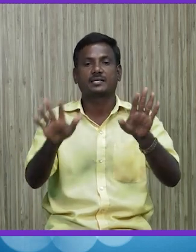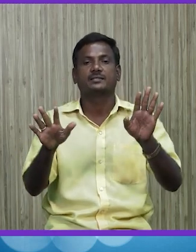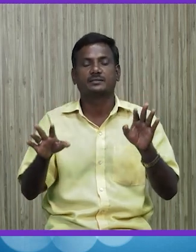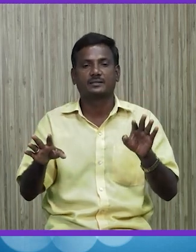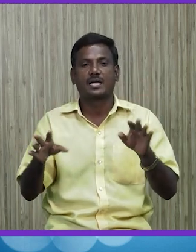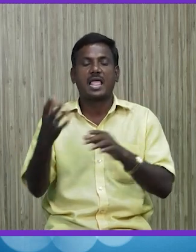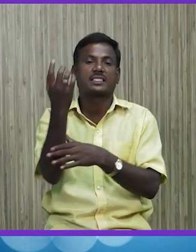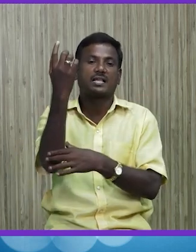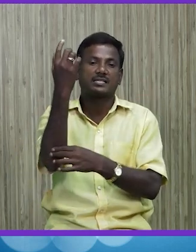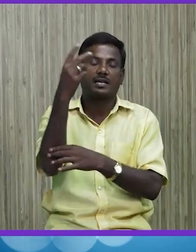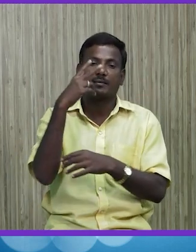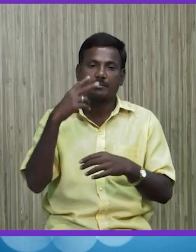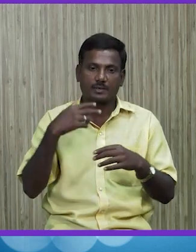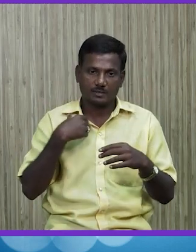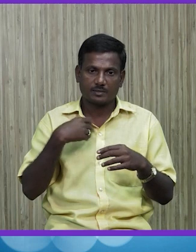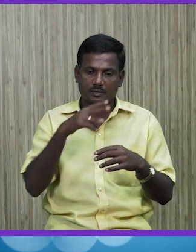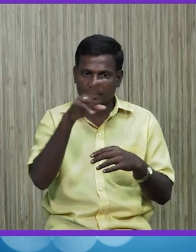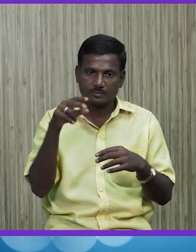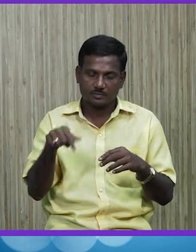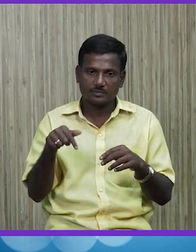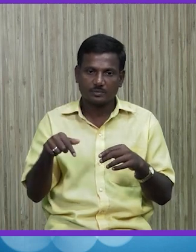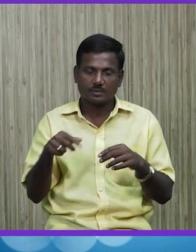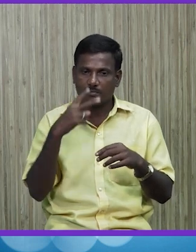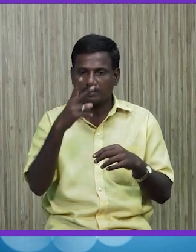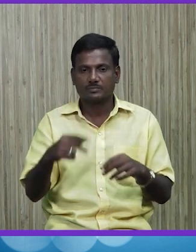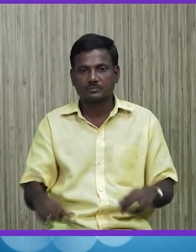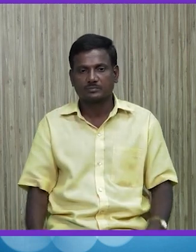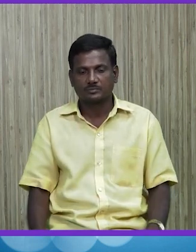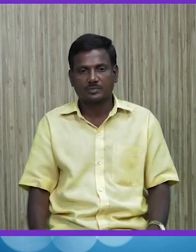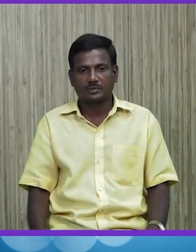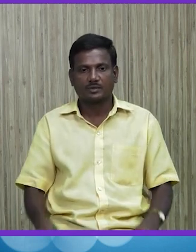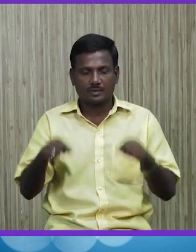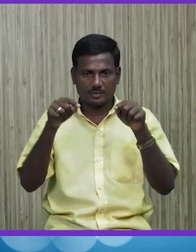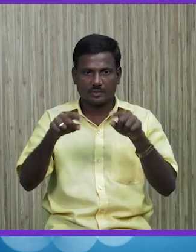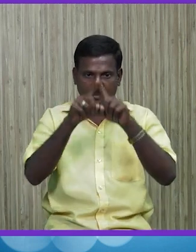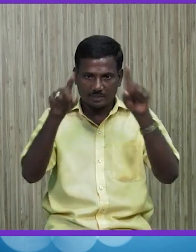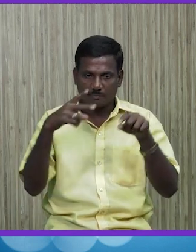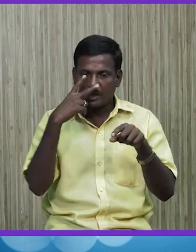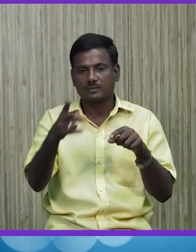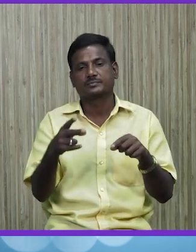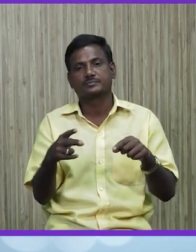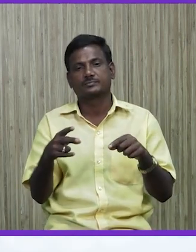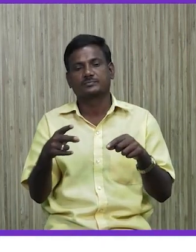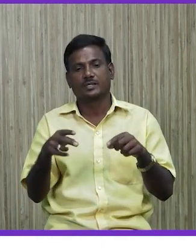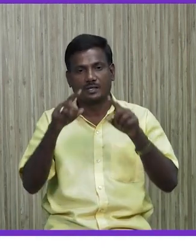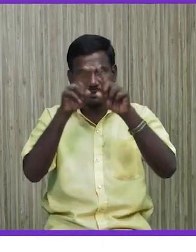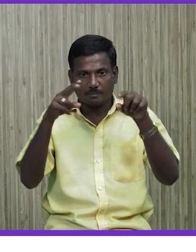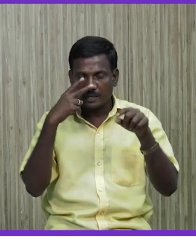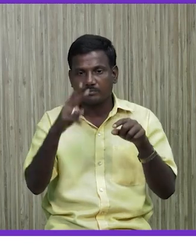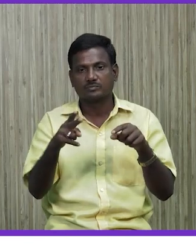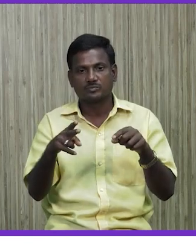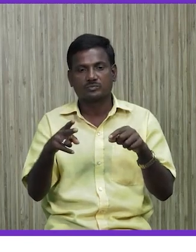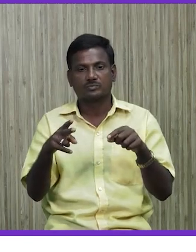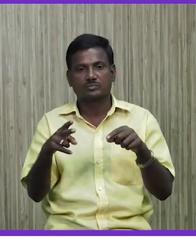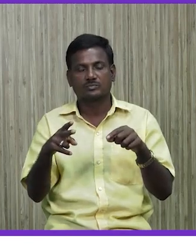கூடியத livre தெஸய்களை jetsப்பட்டி நாம ciek wateryத்து பார்க்கigator.'" இந்த படத்தை பாரங்கள் இந்த படத்திலே